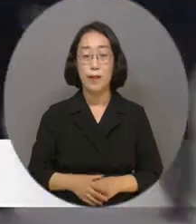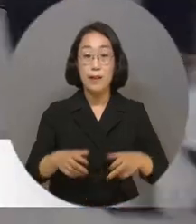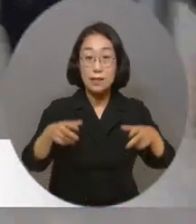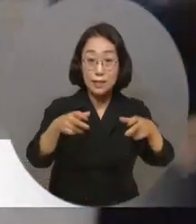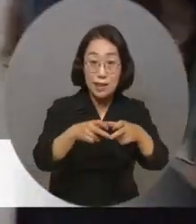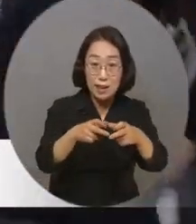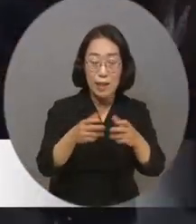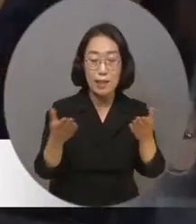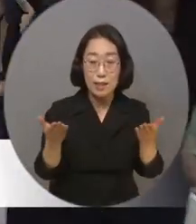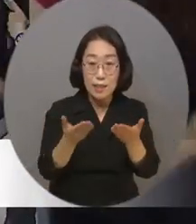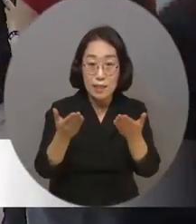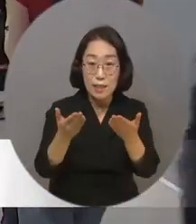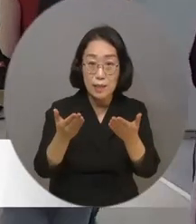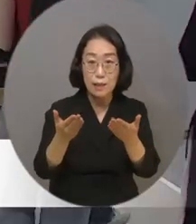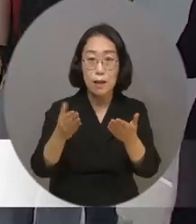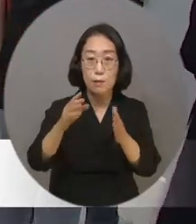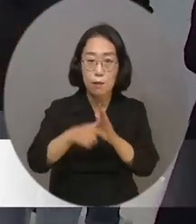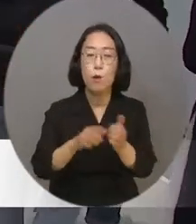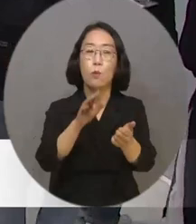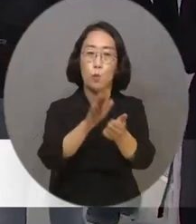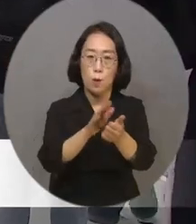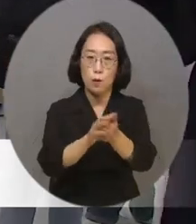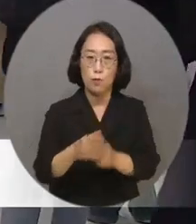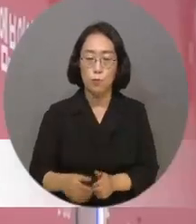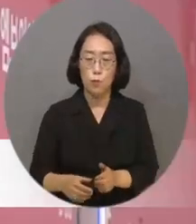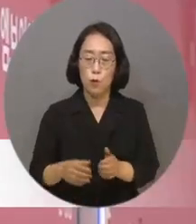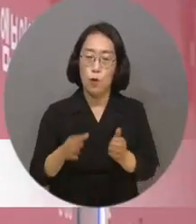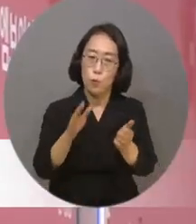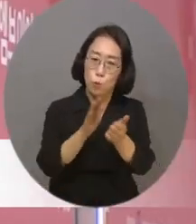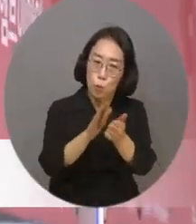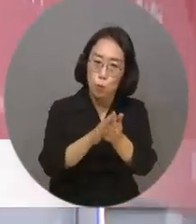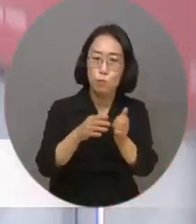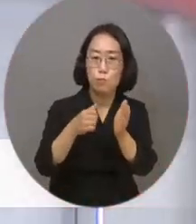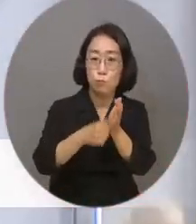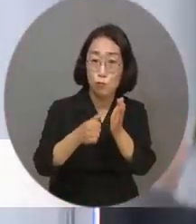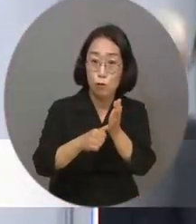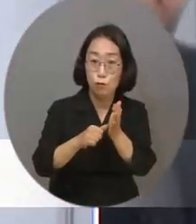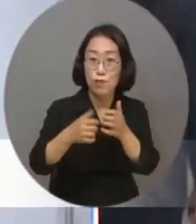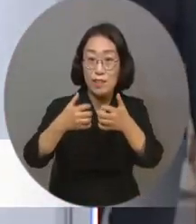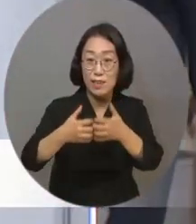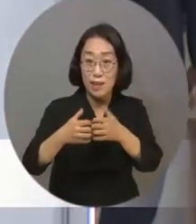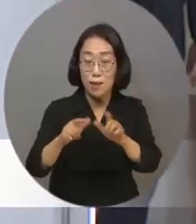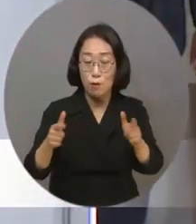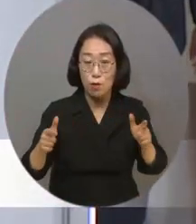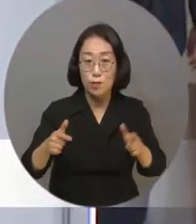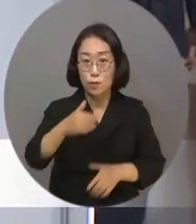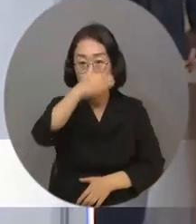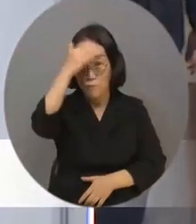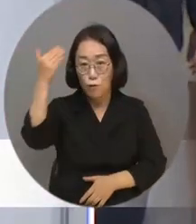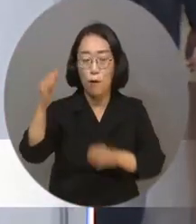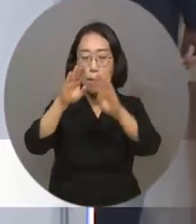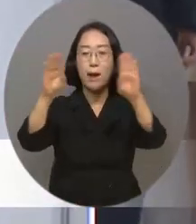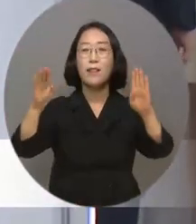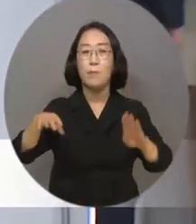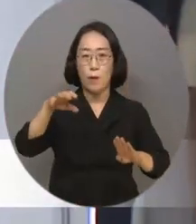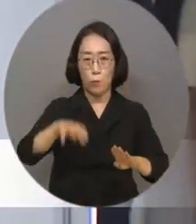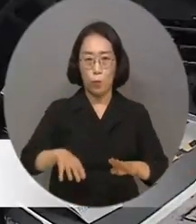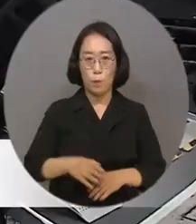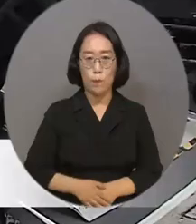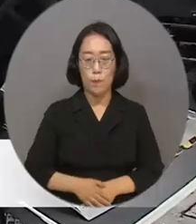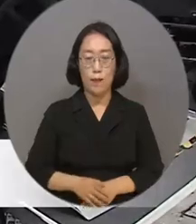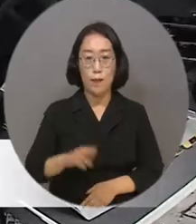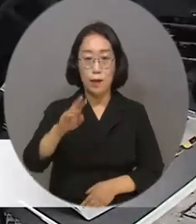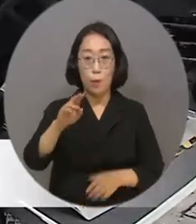장애인의 직업 생활에 도움을 주는 보조공학기기를 만나는 자리가 마련됐습니다. 지난 26일부터